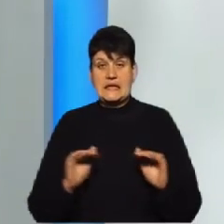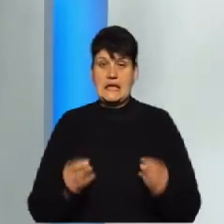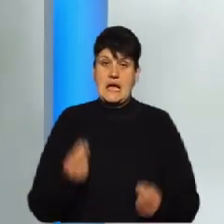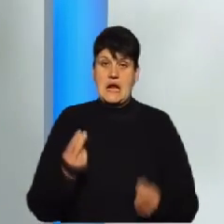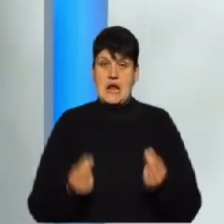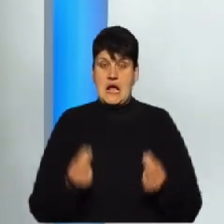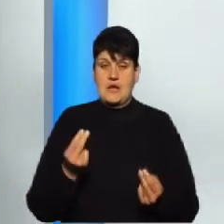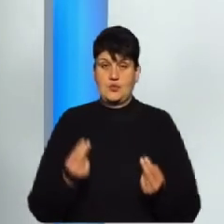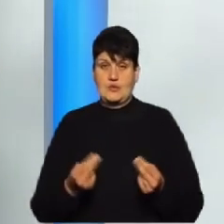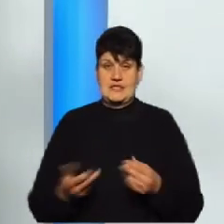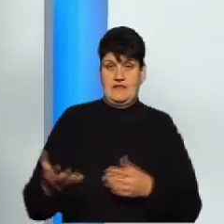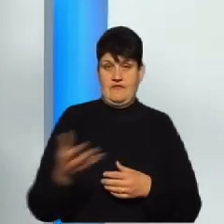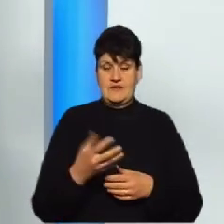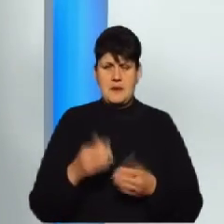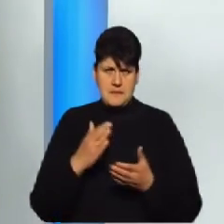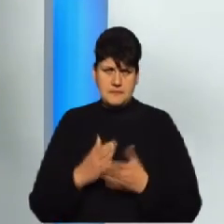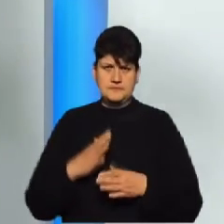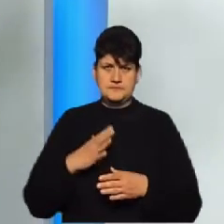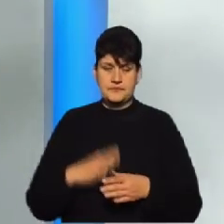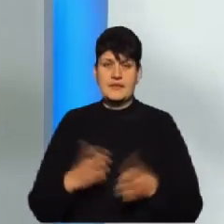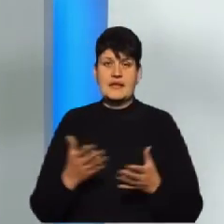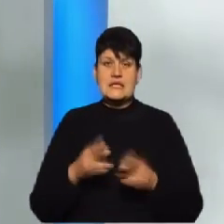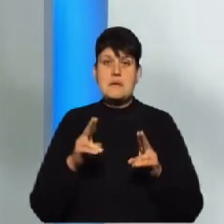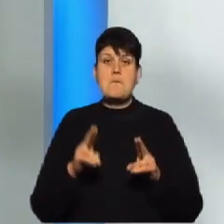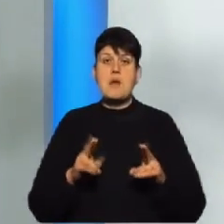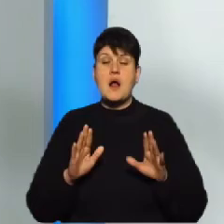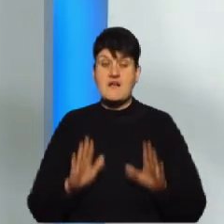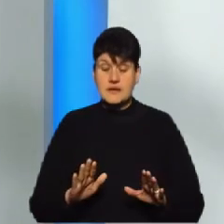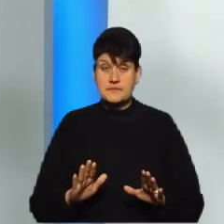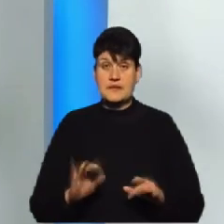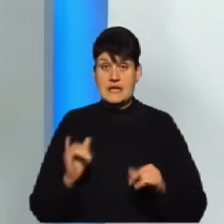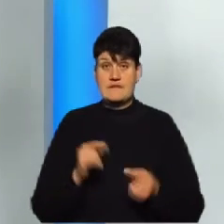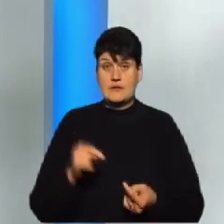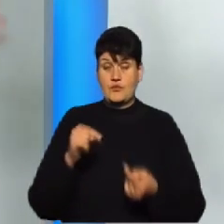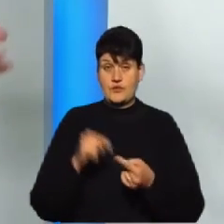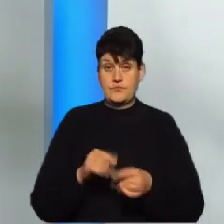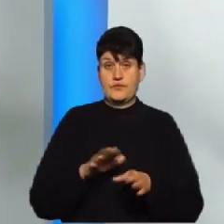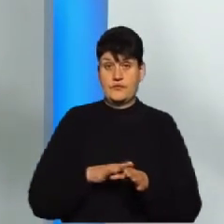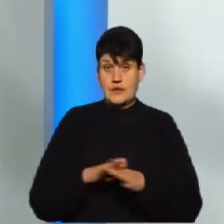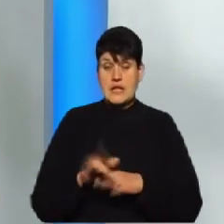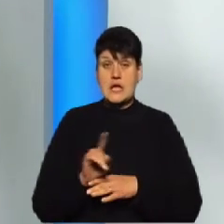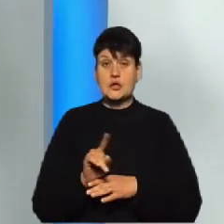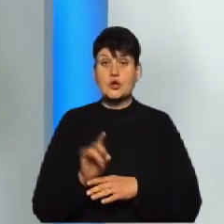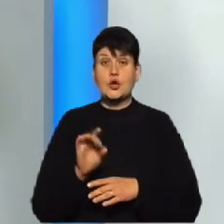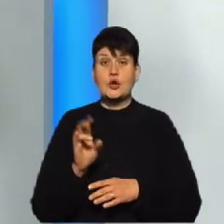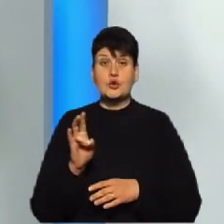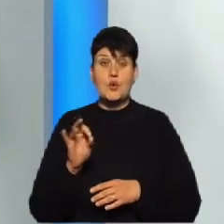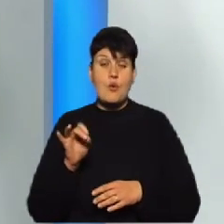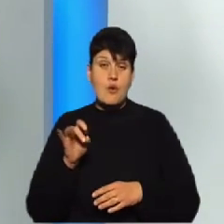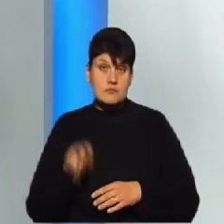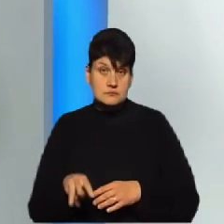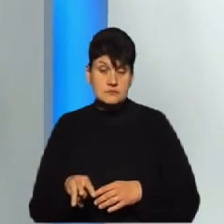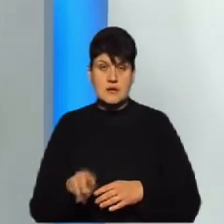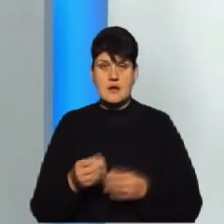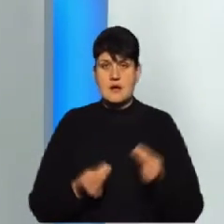мають дотримуватися якихось правил, так? І відповідно дотримання певних норм, от гра в футбол, в інші, вони мають